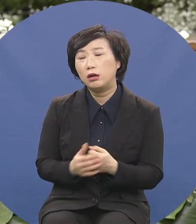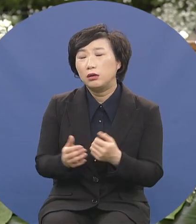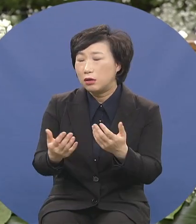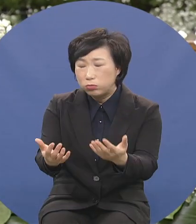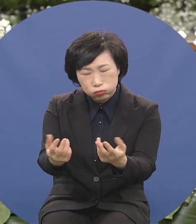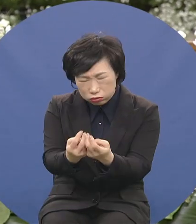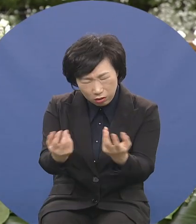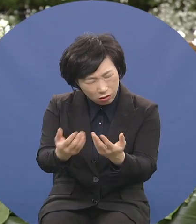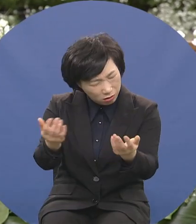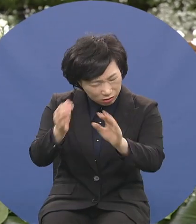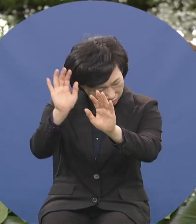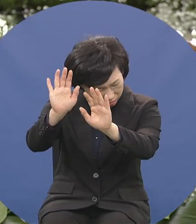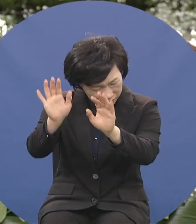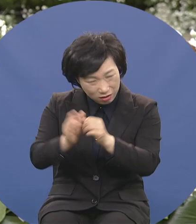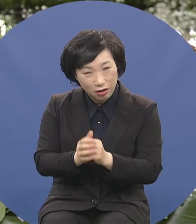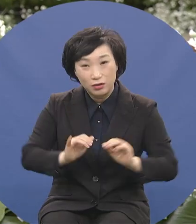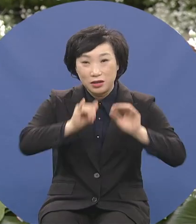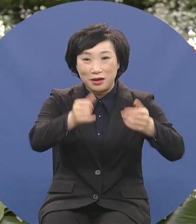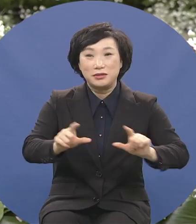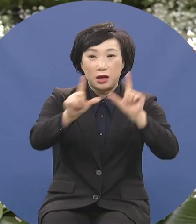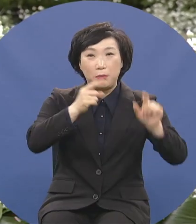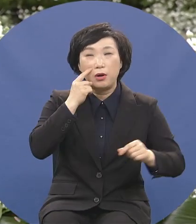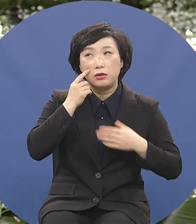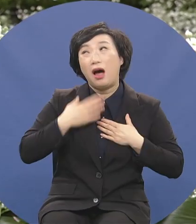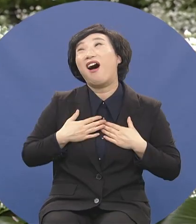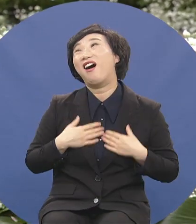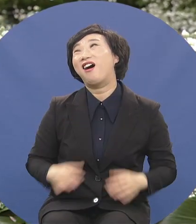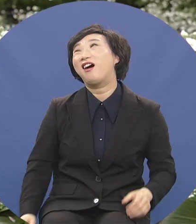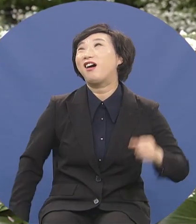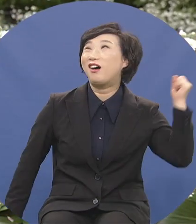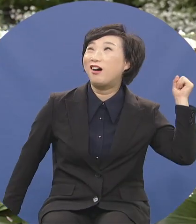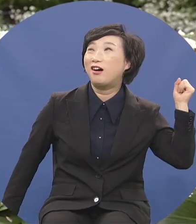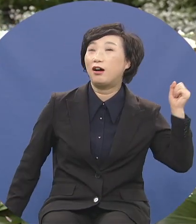그랬는데요. 세상 살다 보니까 지쳐서 그랬는데요.